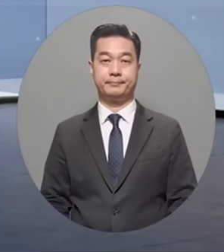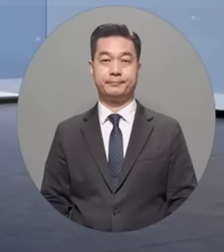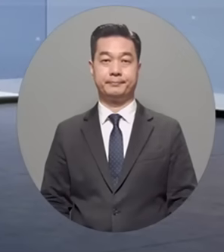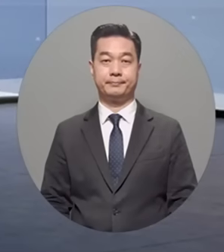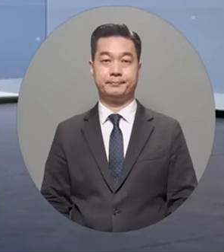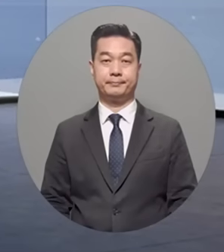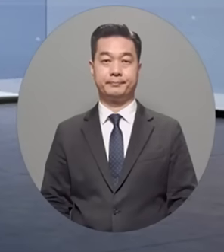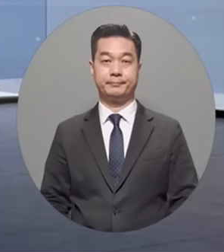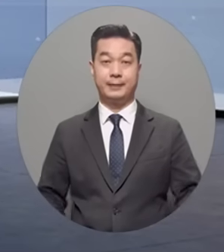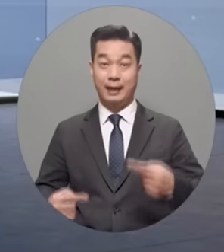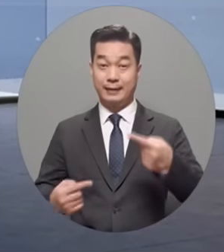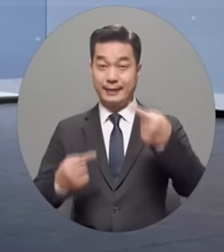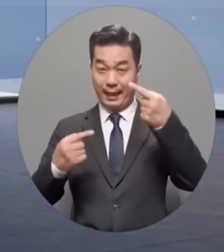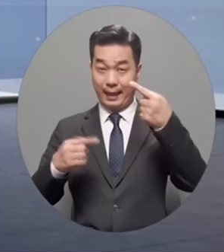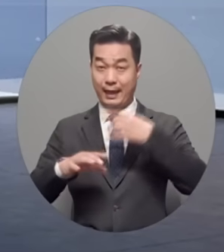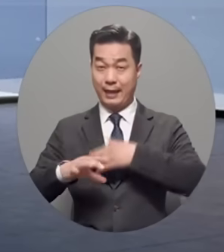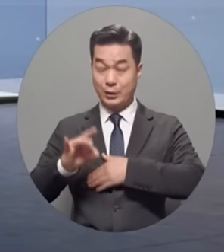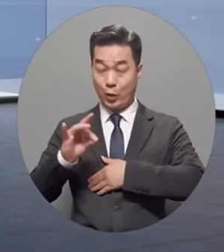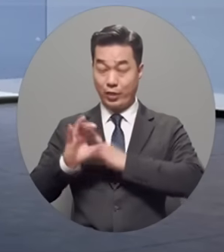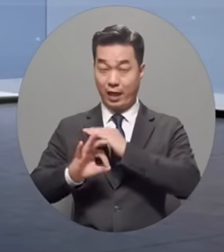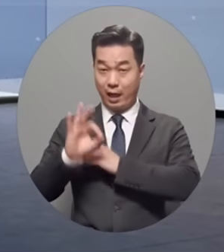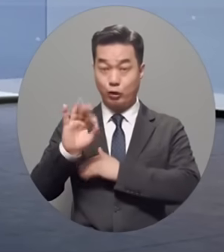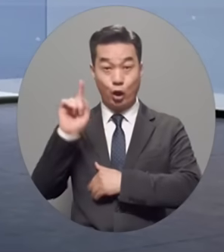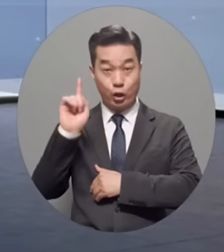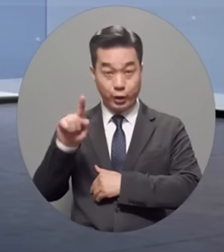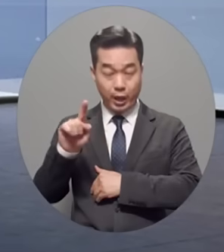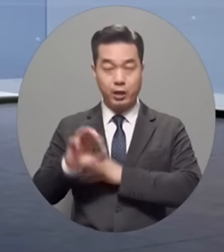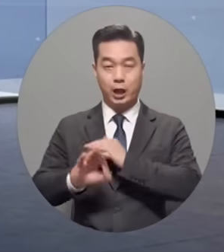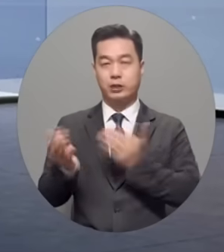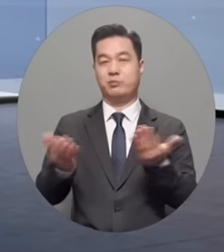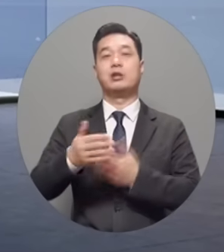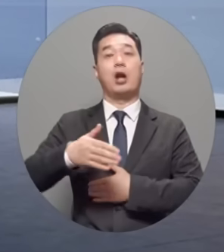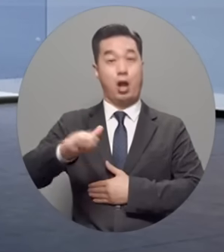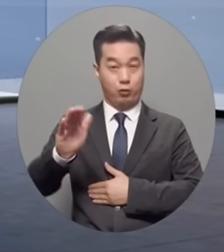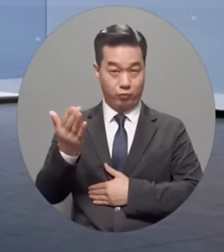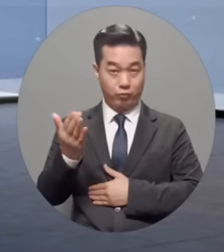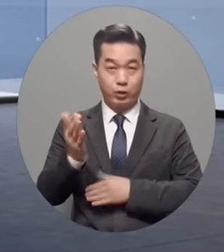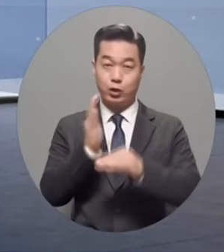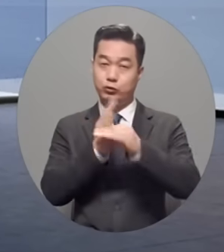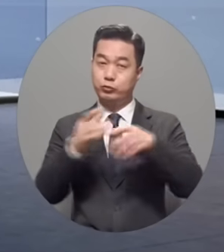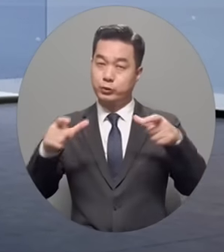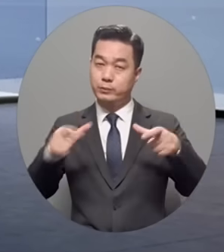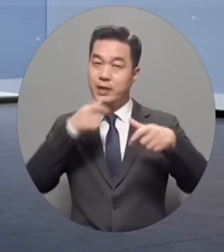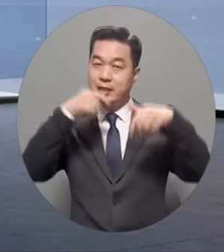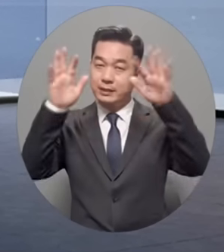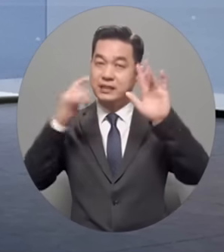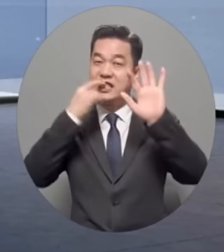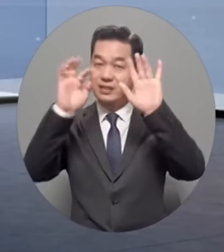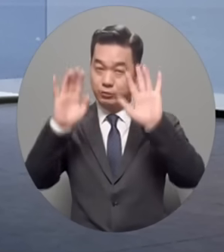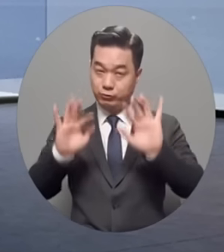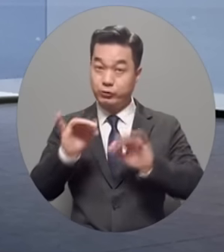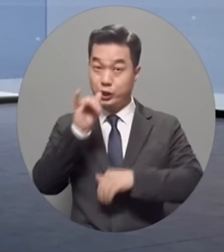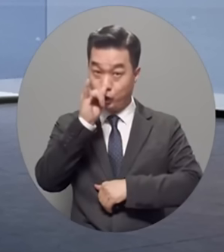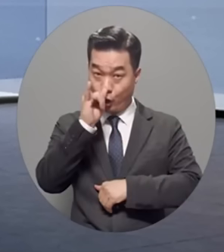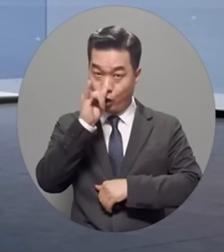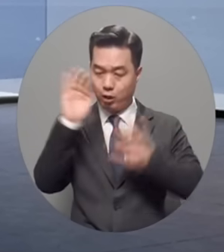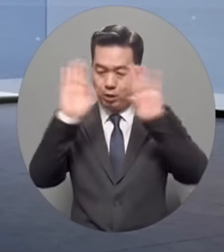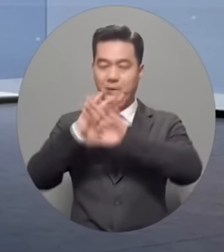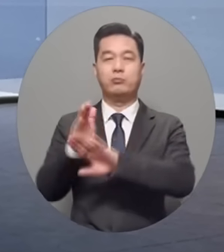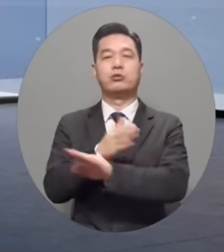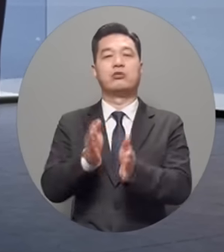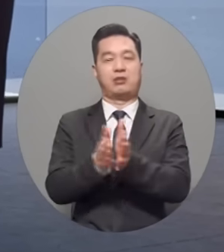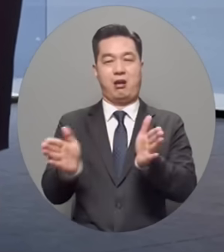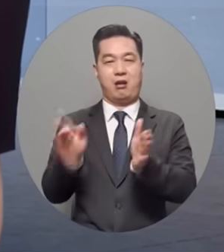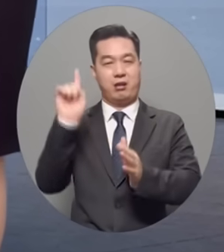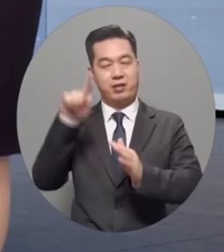새해 첫 출근길인 내일 아침 중부지방은 비와 눈이 조금 오겠습니다. 밤사이 비 또는 눈이 시작돼 내일